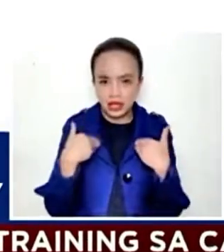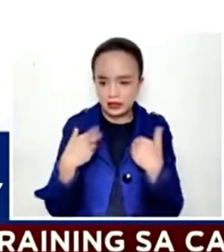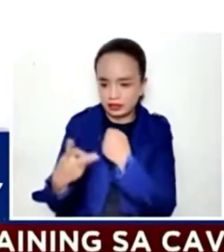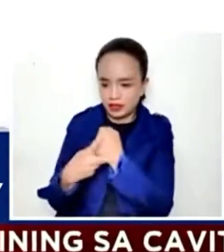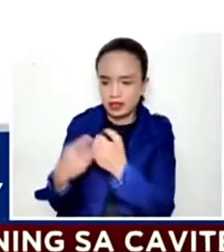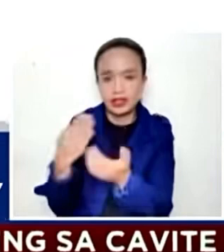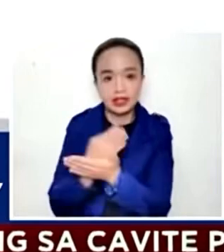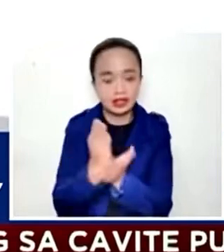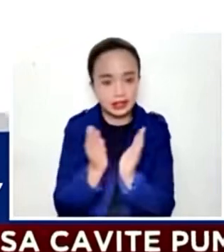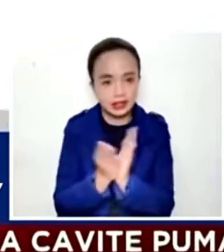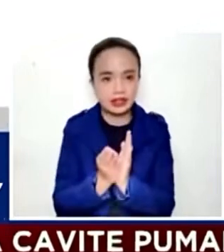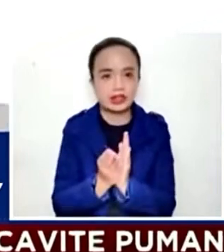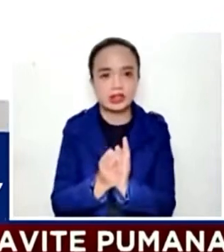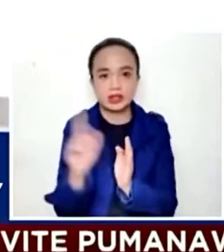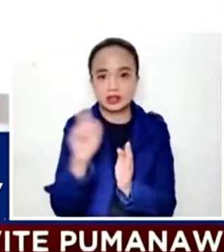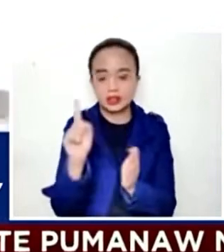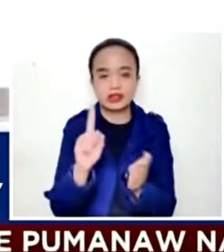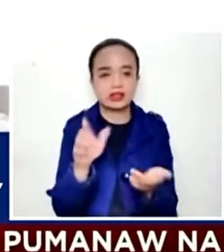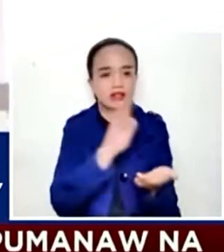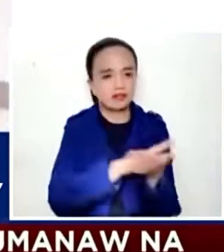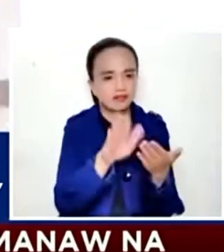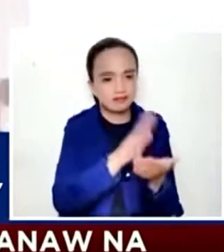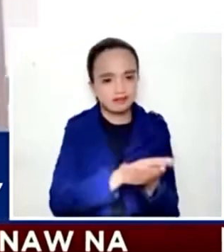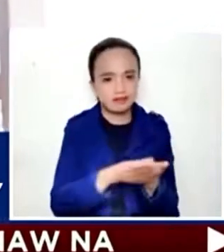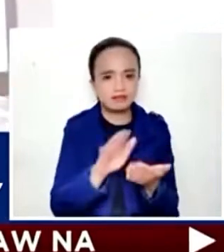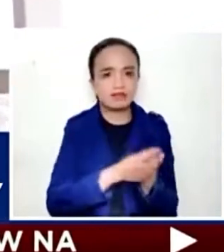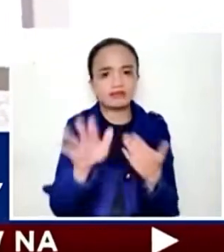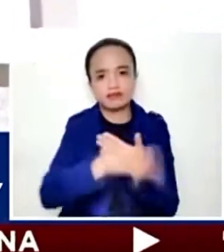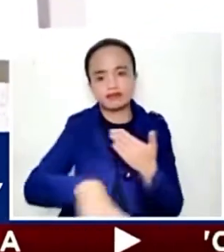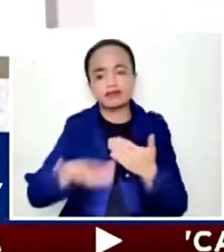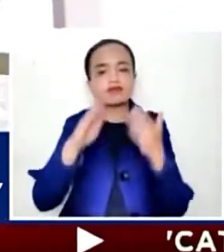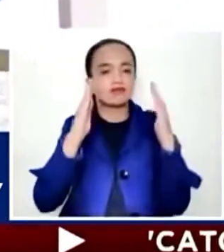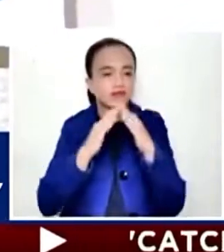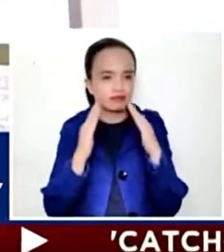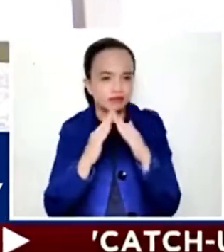ng budget yung panlinis namin sa buong bahay.